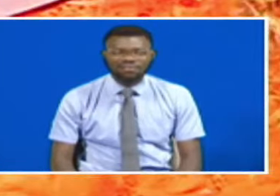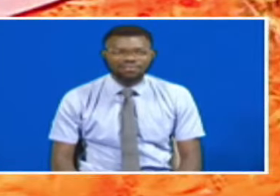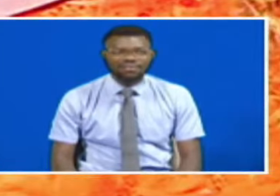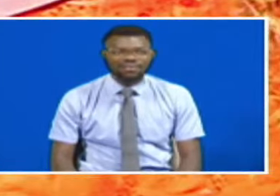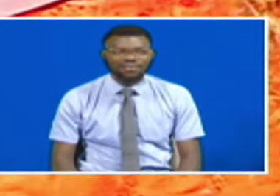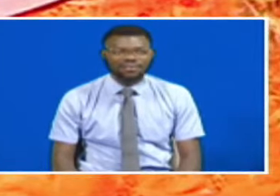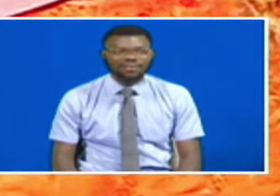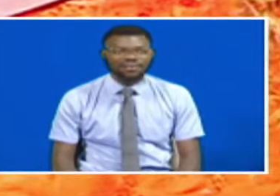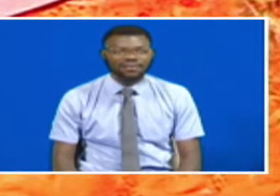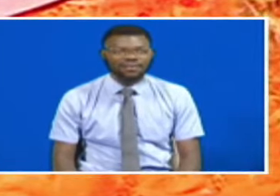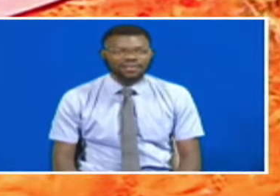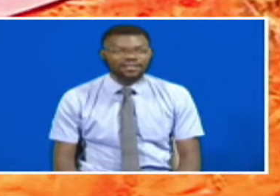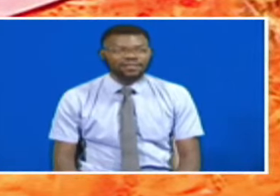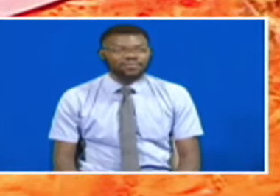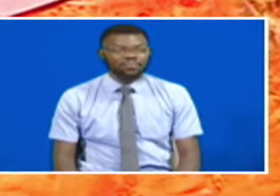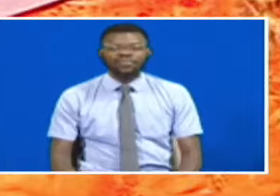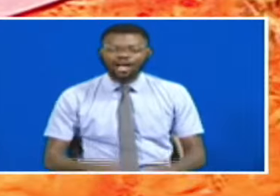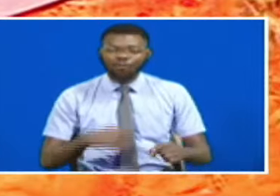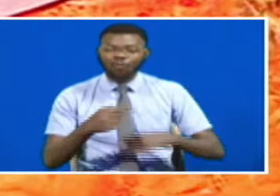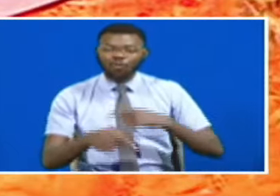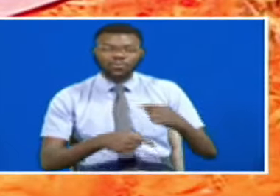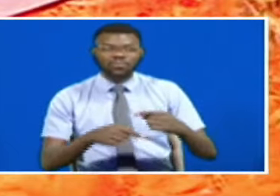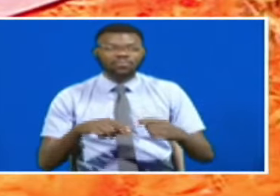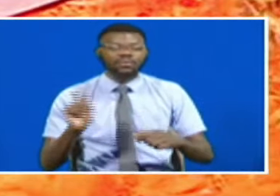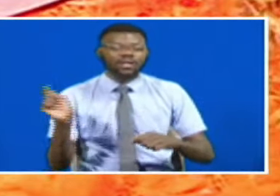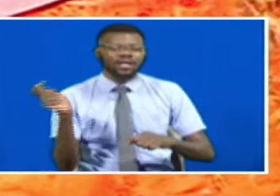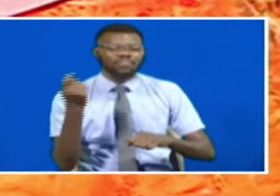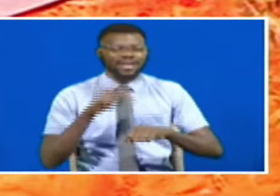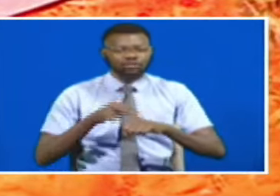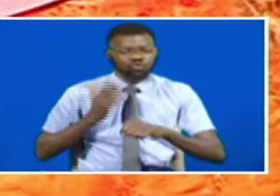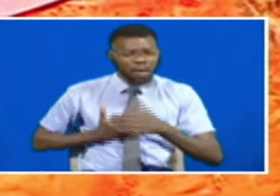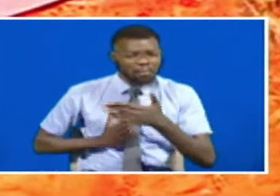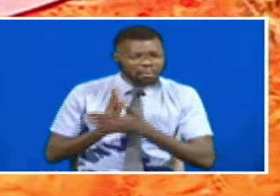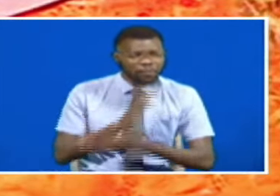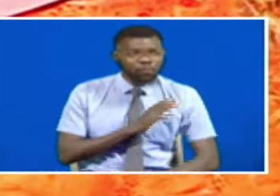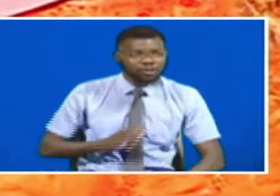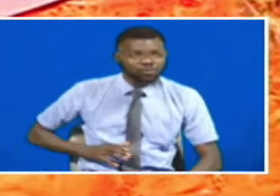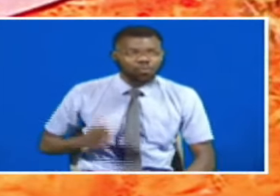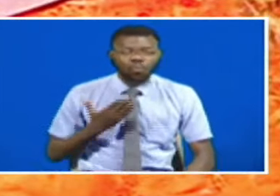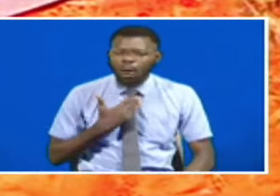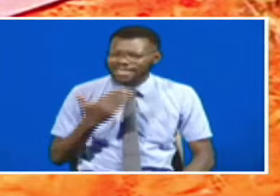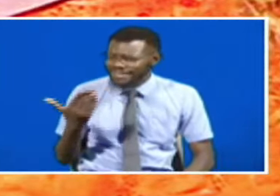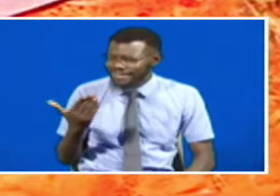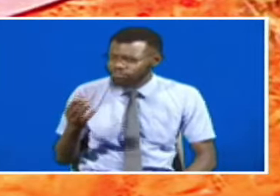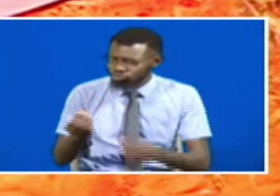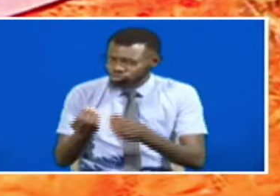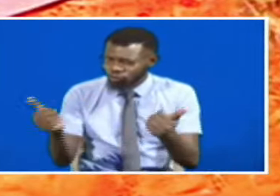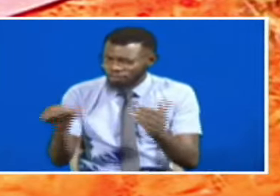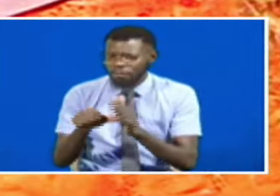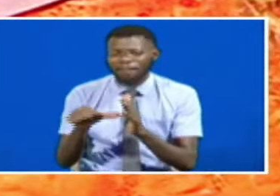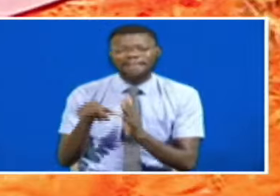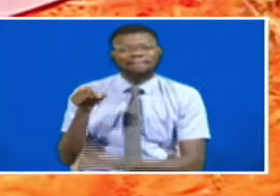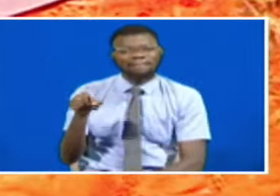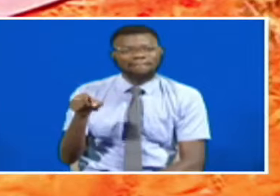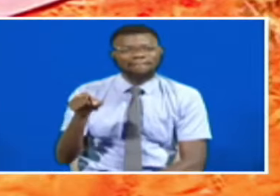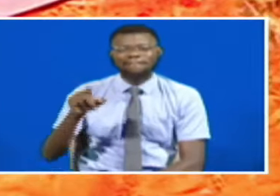Politics at the grassroots right there. Now moving on, the Kenya National Human Rights Commission is seeking to unravel the intentions of cult leader Paul